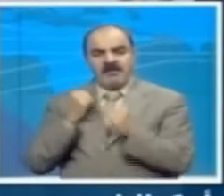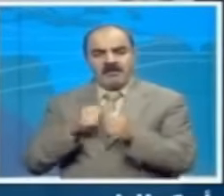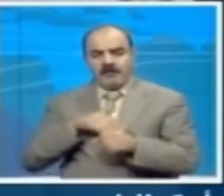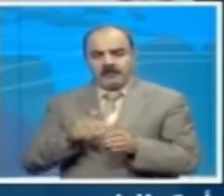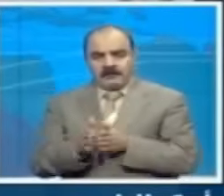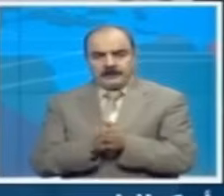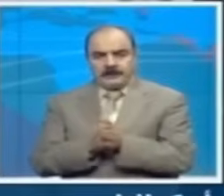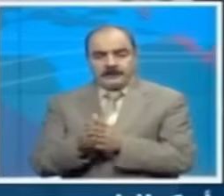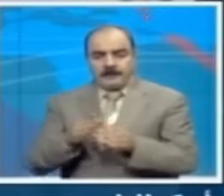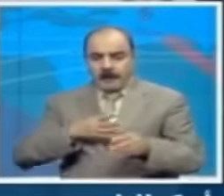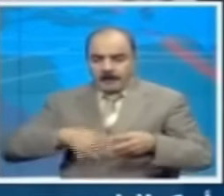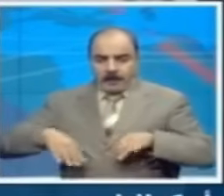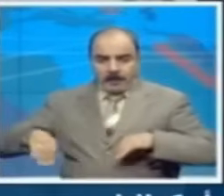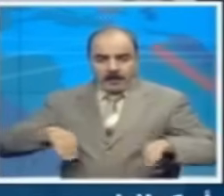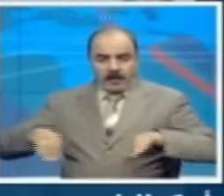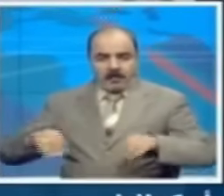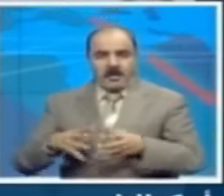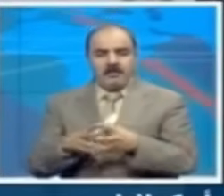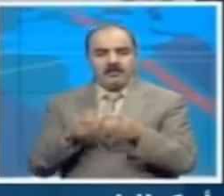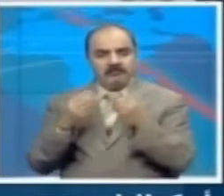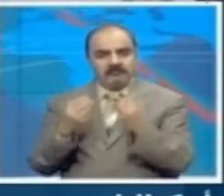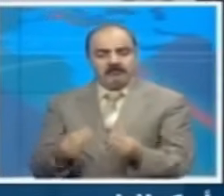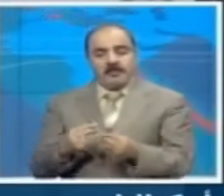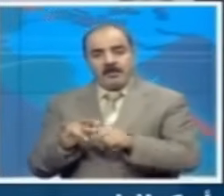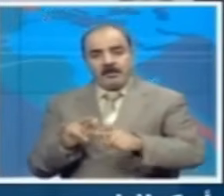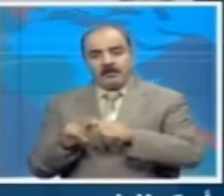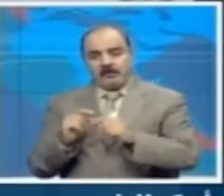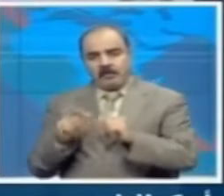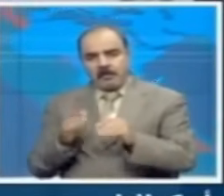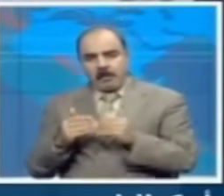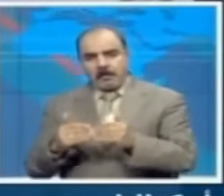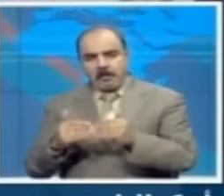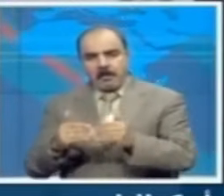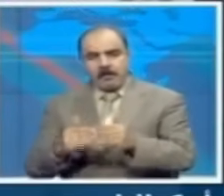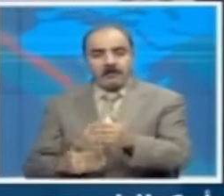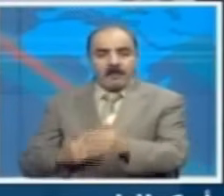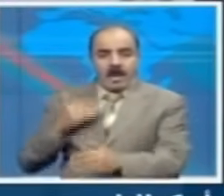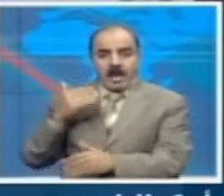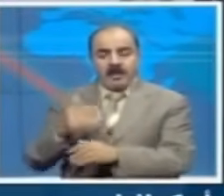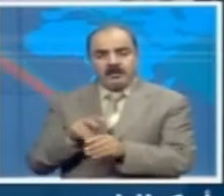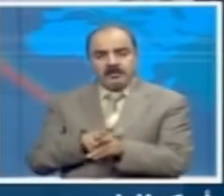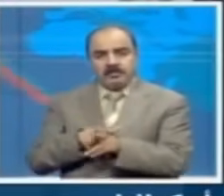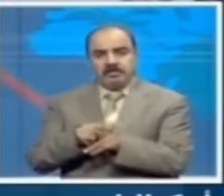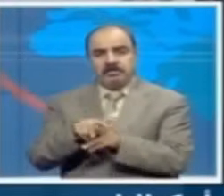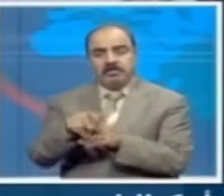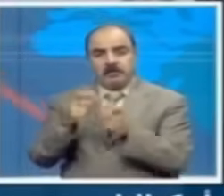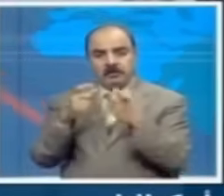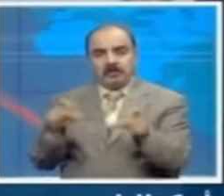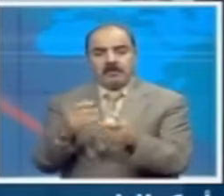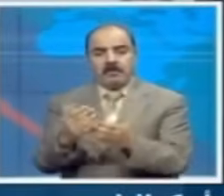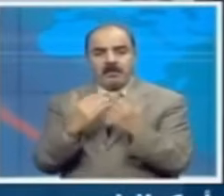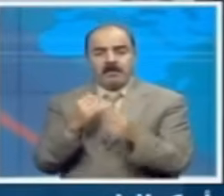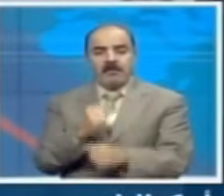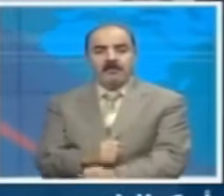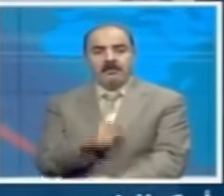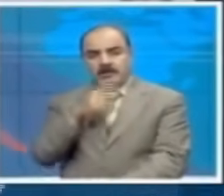المبادرة الاستراتيجية على الجبهة الأوكرانية حيث تتقدم بصورة تدريجية بعد فشل الهجوم الأوكراني المضاد في